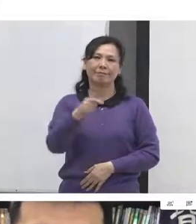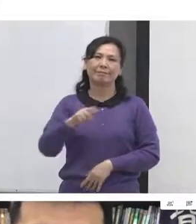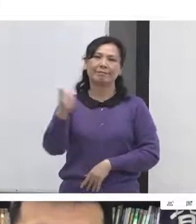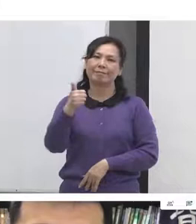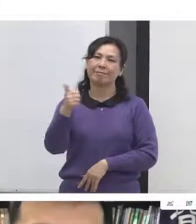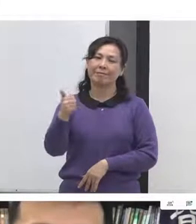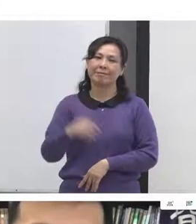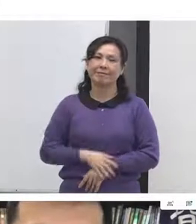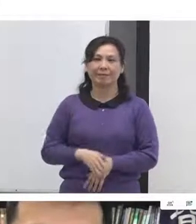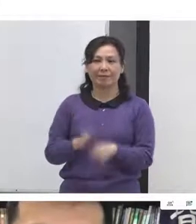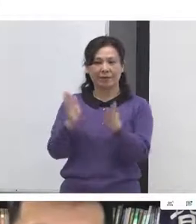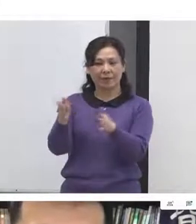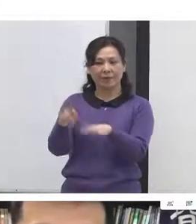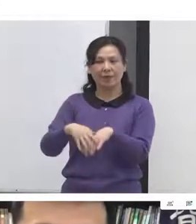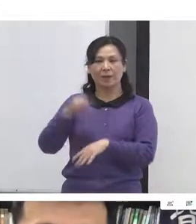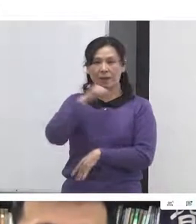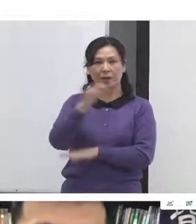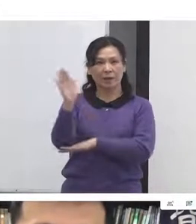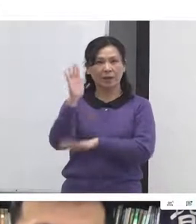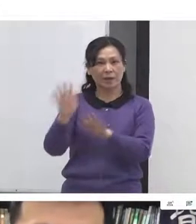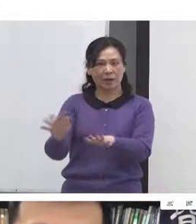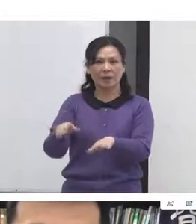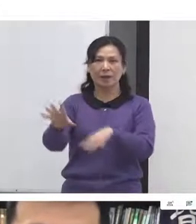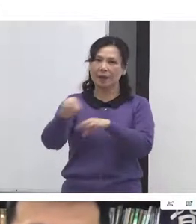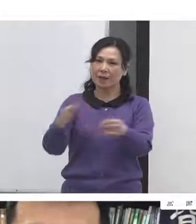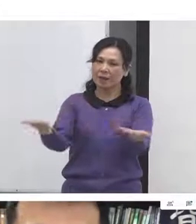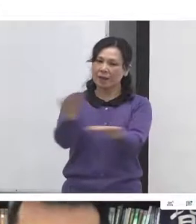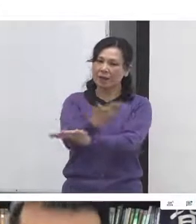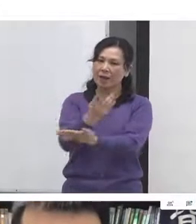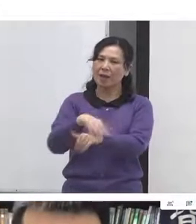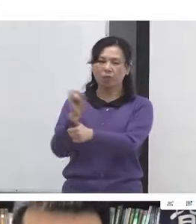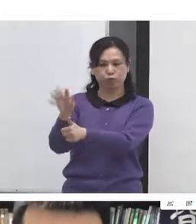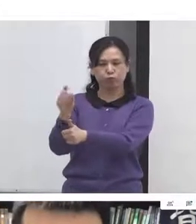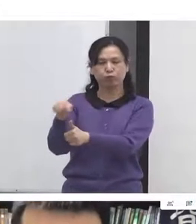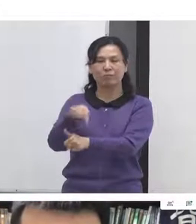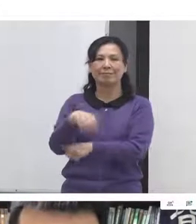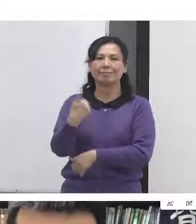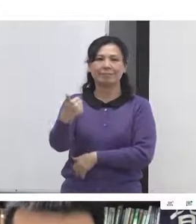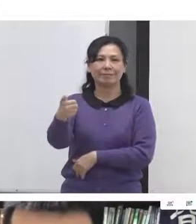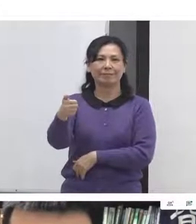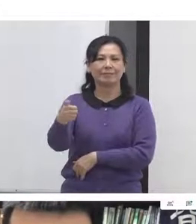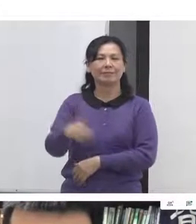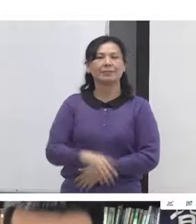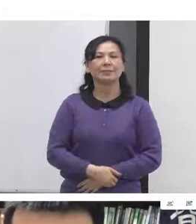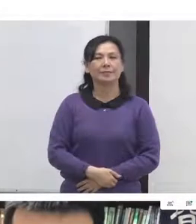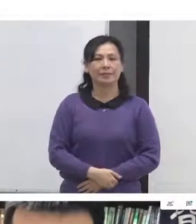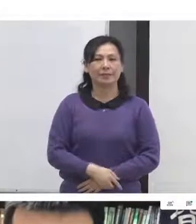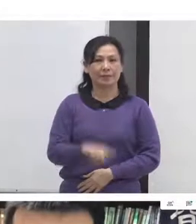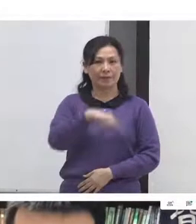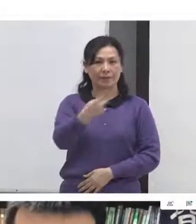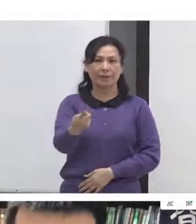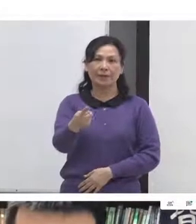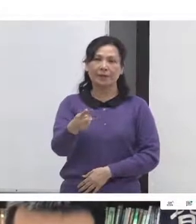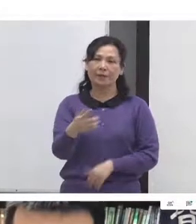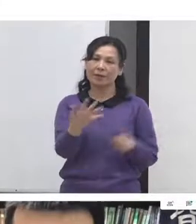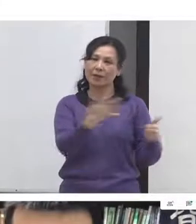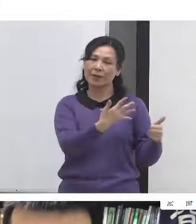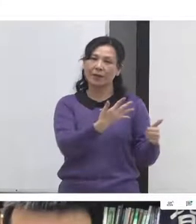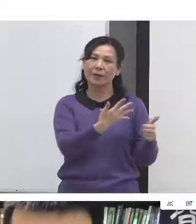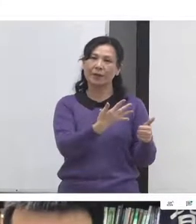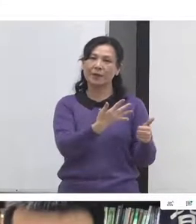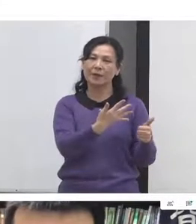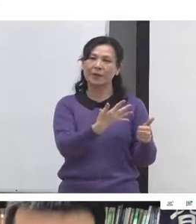对于就是台湾政府现行的一个资料交换机制的一些建议，那下一个问题的话，我还是先问